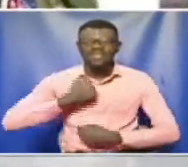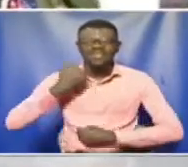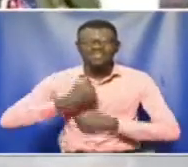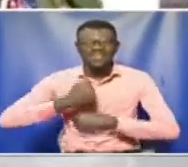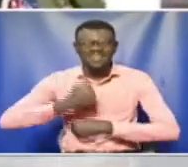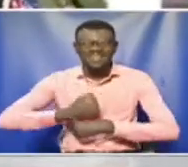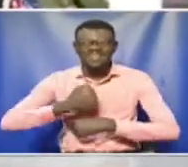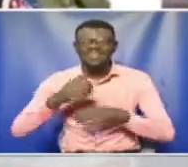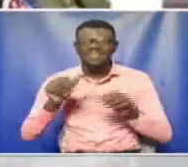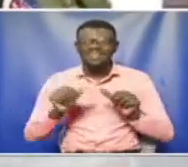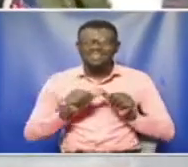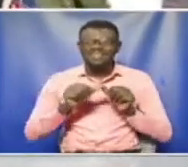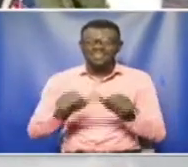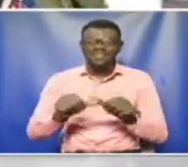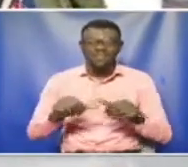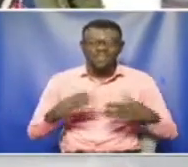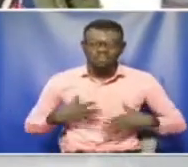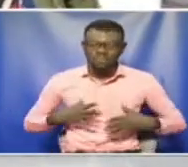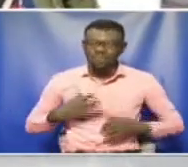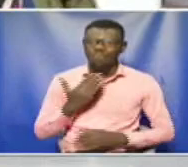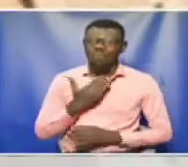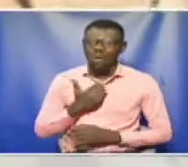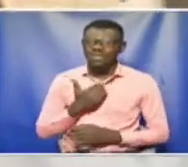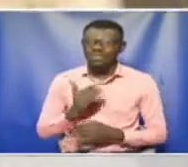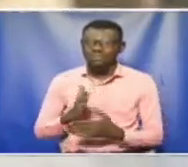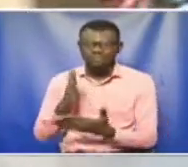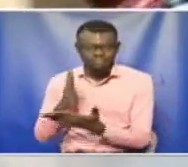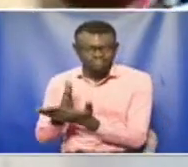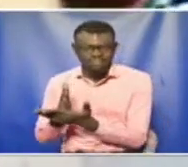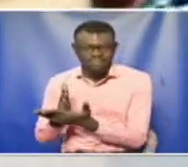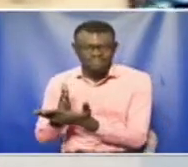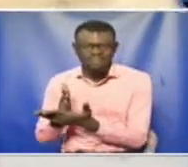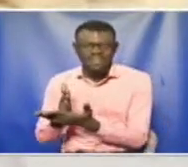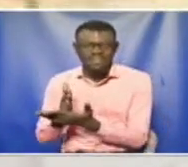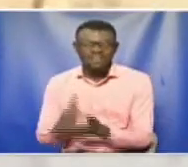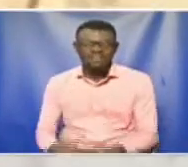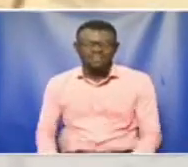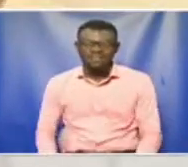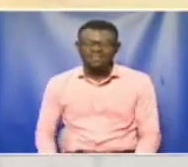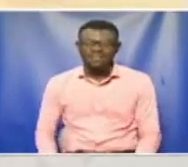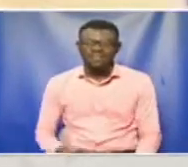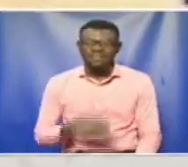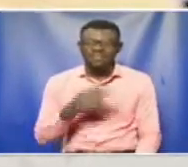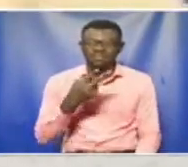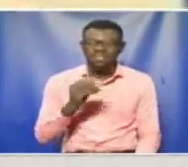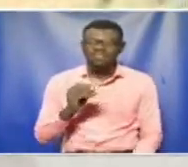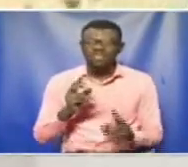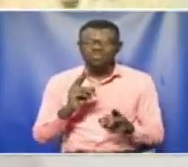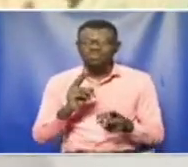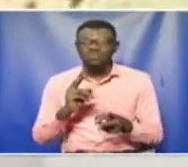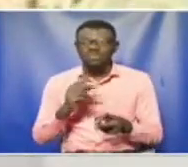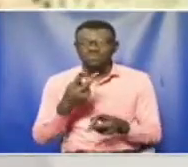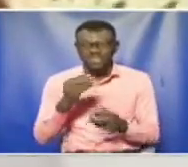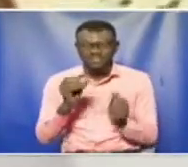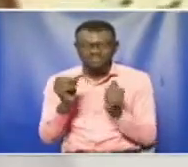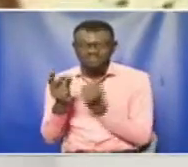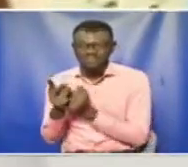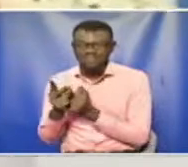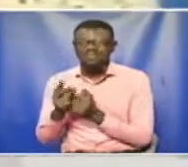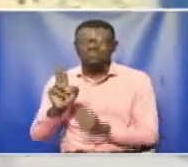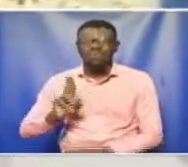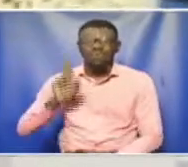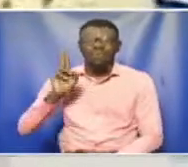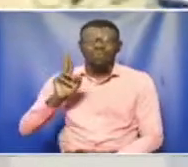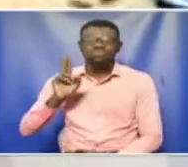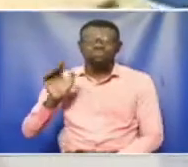kazini ile wananchi wanataka itendwe, si ndio? Mwaka wa 2012 Rais Kenyatta alitawazwa kama kiongozi